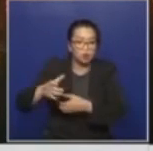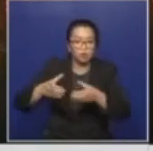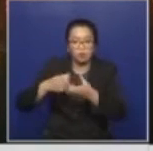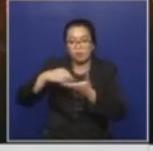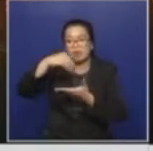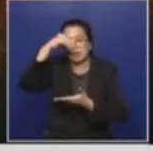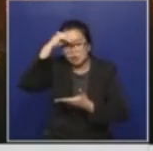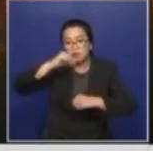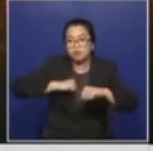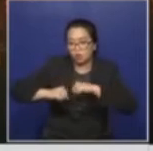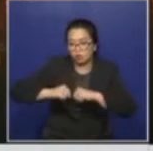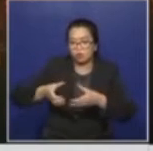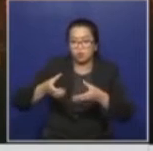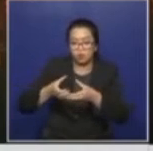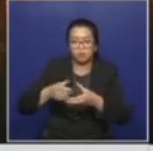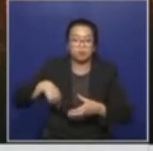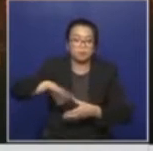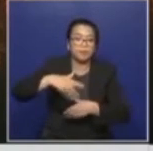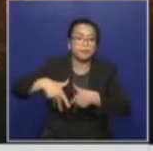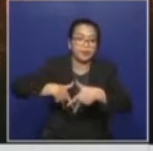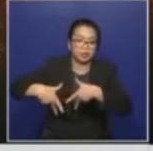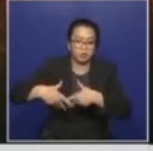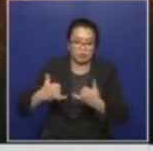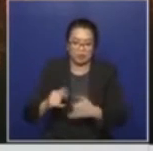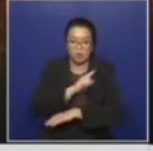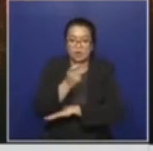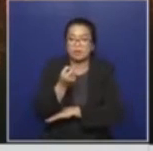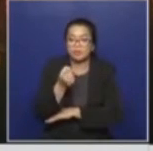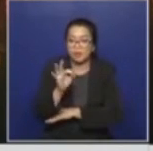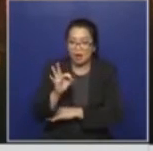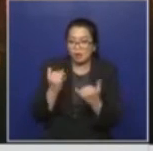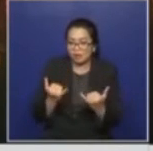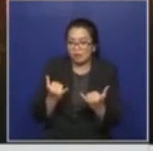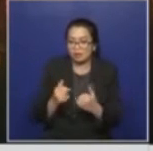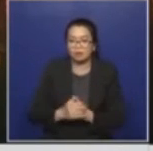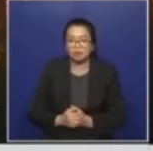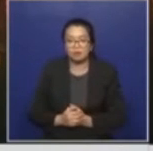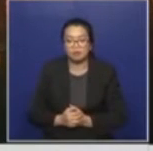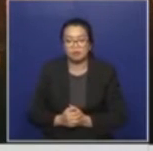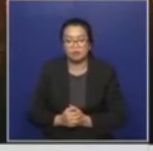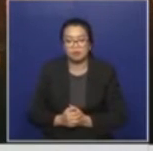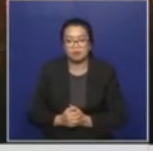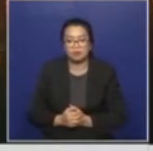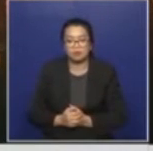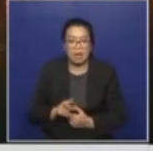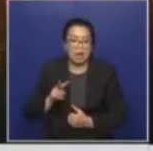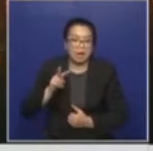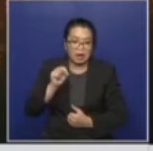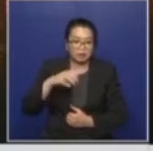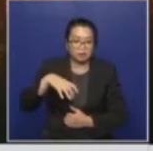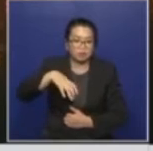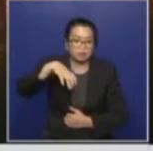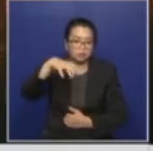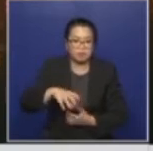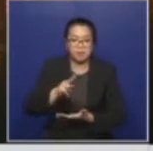ชุมนุมทางการเมืองของนักเรียนนิสิตนักศึกษาและพี่น้องประชาชนที่จะเกิดขึ้นในวันที่19กันยาที่เข